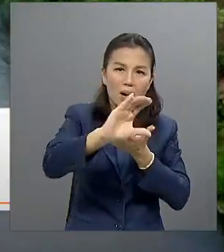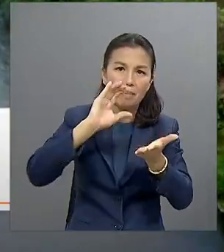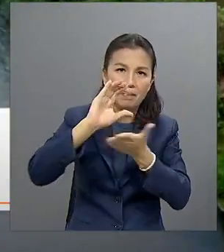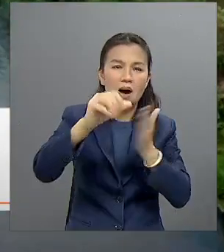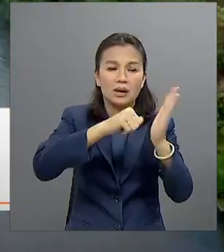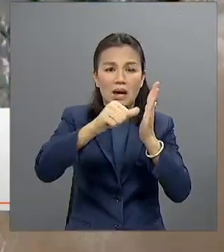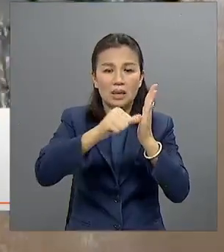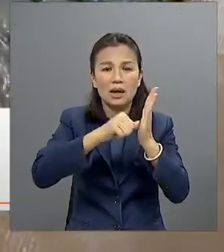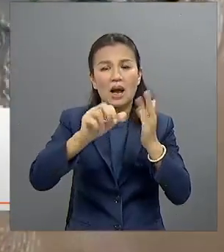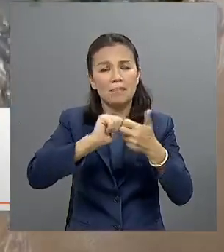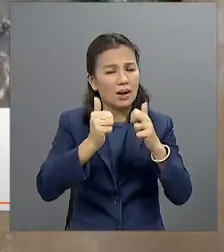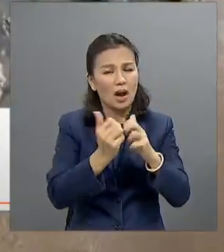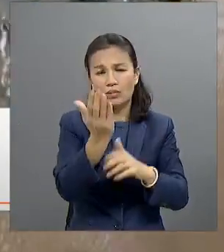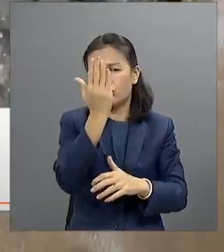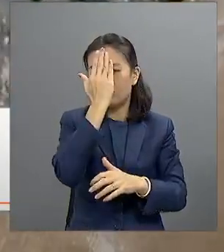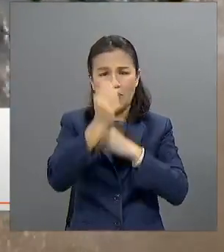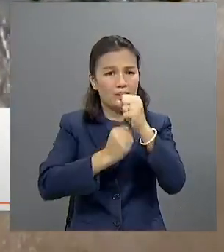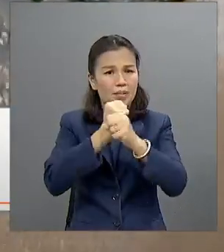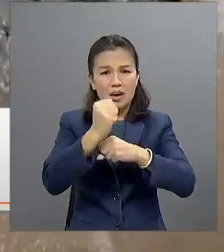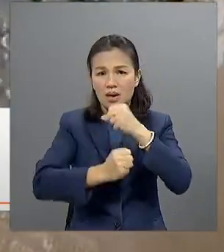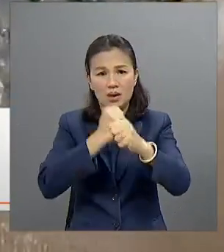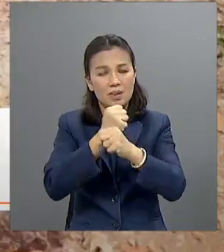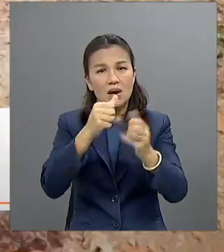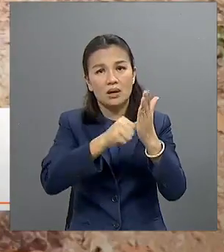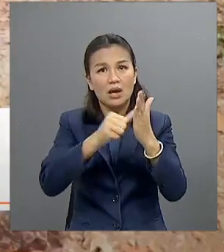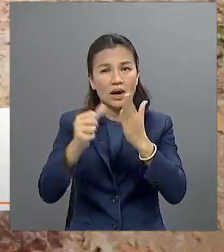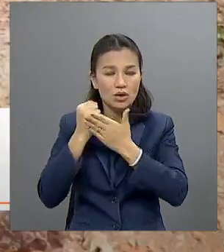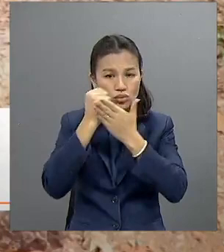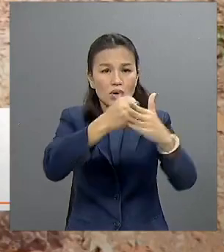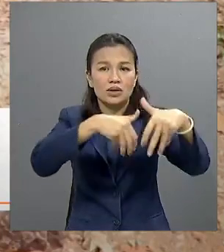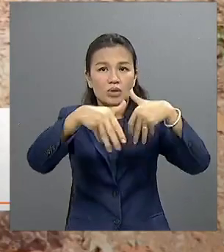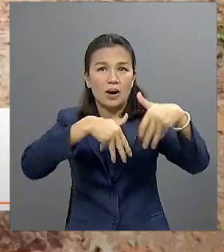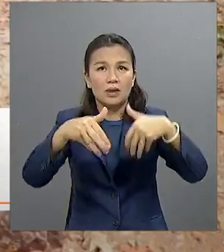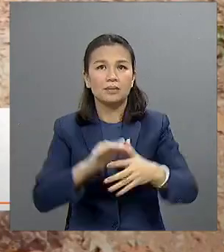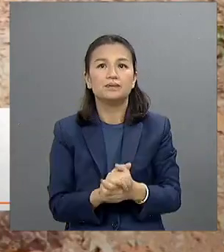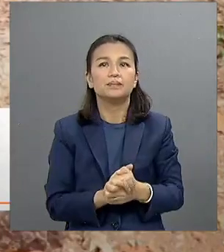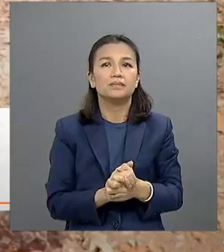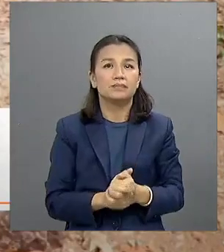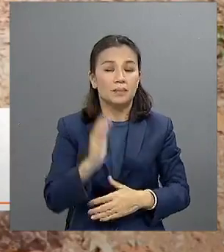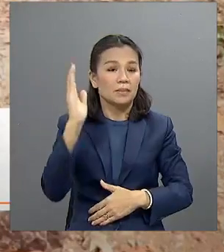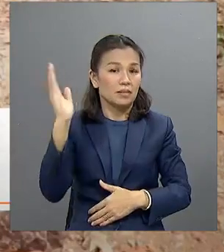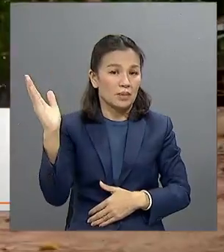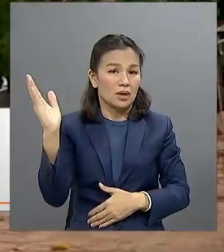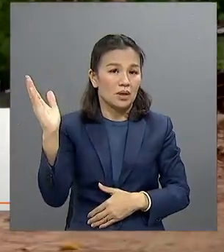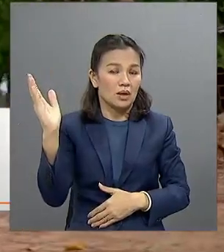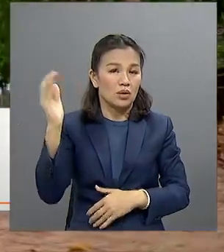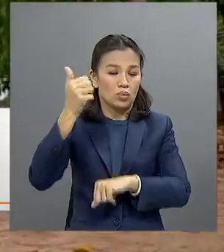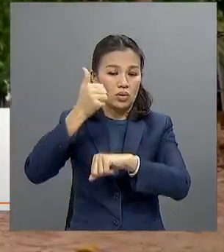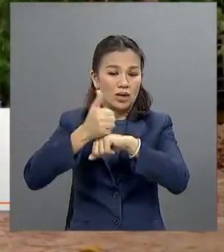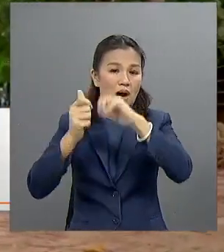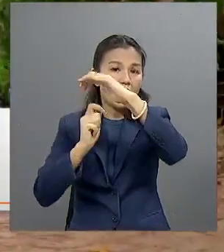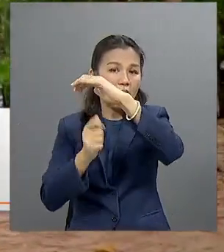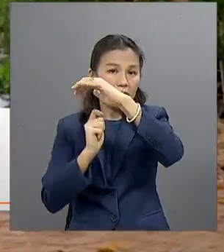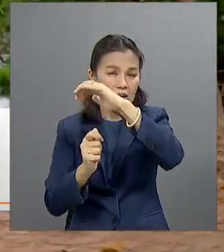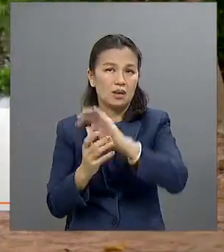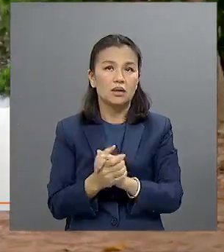ของทุกปีเพื่อบรรเทาความเดือดร้อนให้กับชาวบ้านนายพลกิจพวงวไลศิลป์นายอำเภอจอมบึงจึงมีแนว